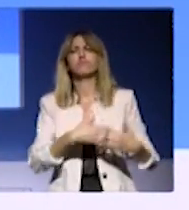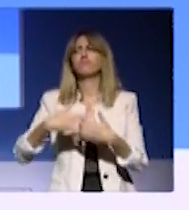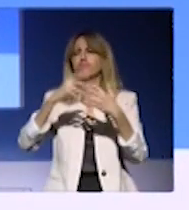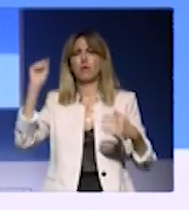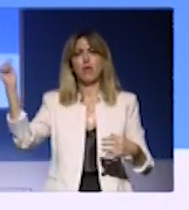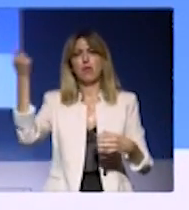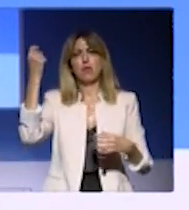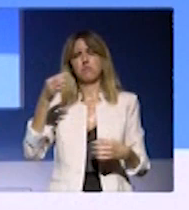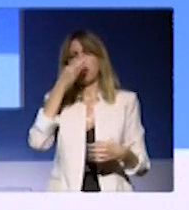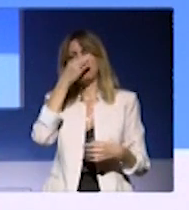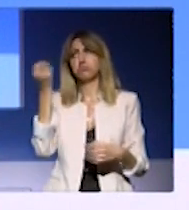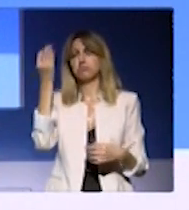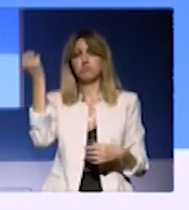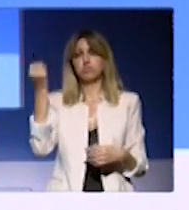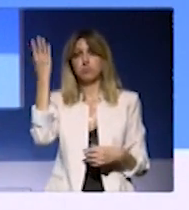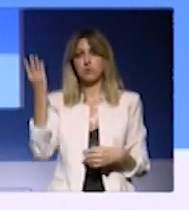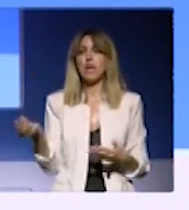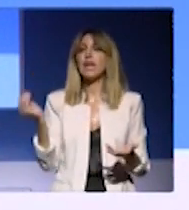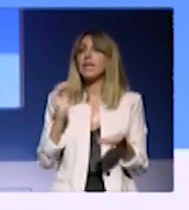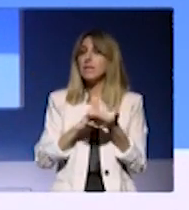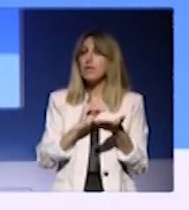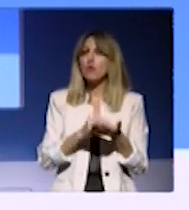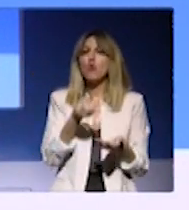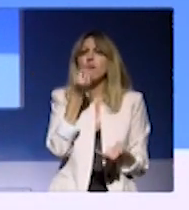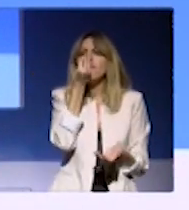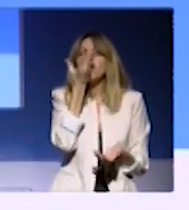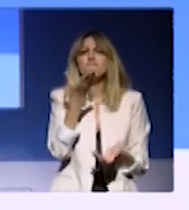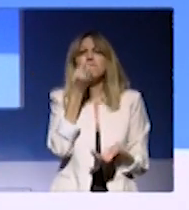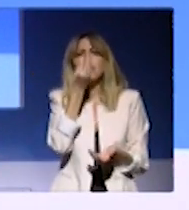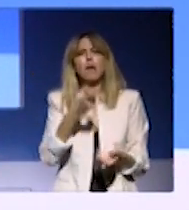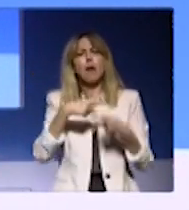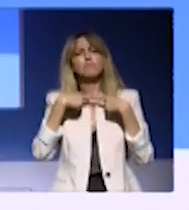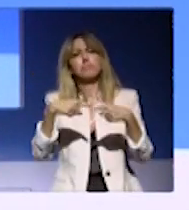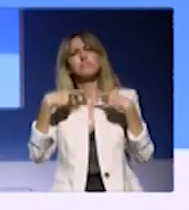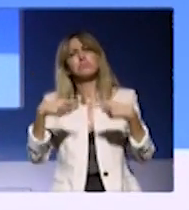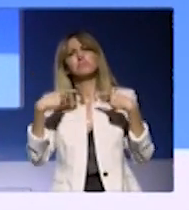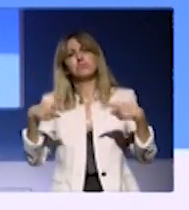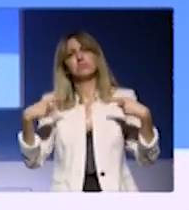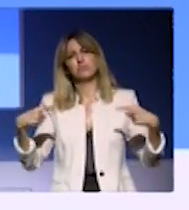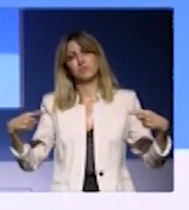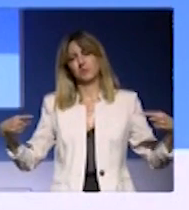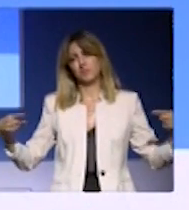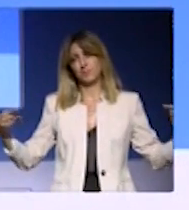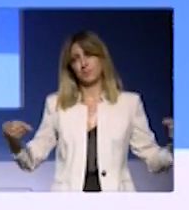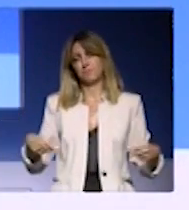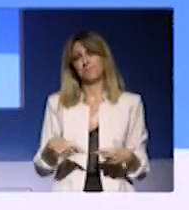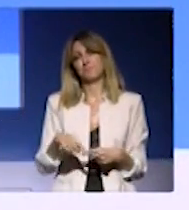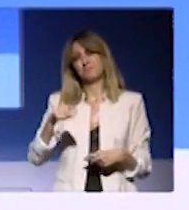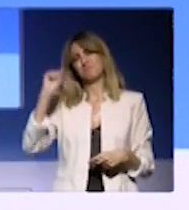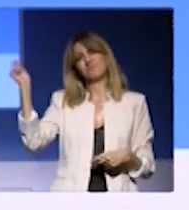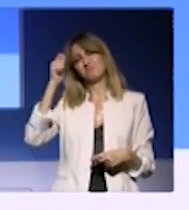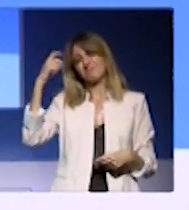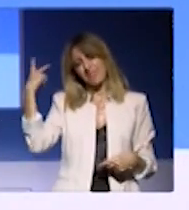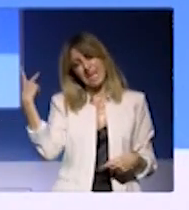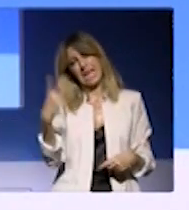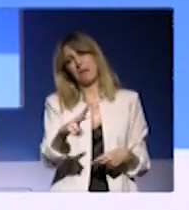βιοποικιλότητας, η οποία χαρακτηρίζει αυτήν την πολύ όμορφη αυτή την πολύ ιδιαίτερη γωνιά της πατρίδας